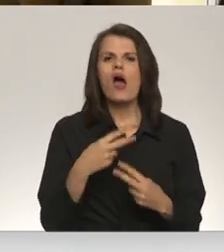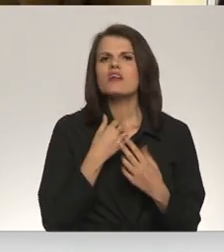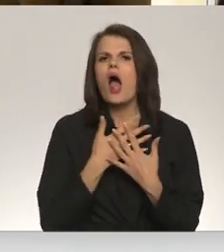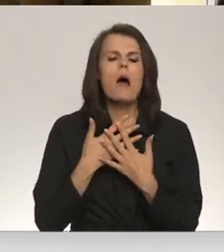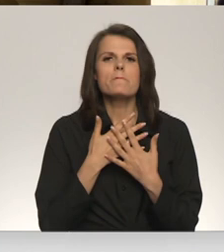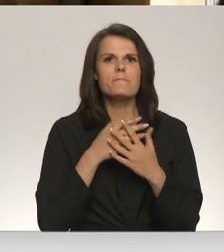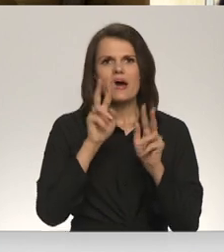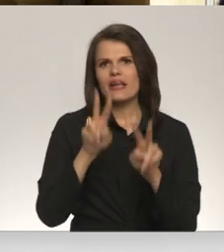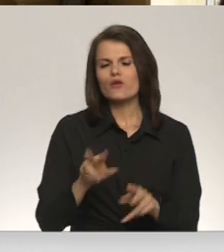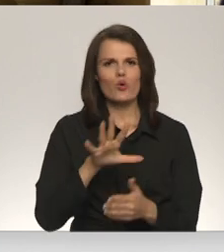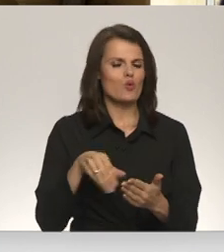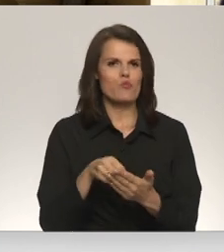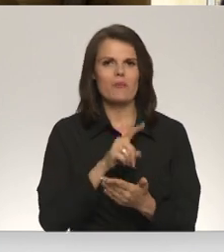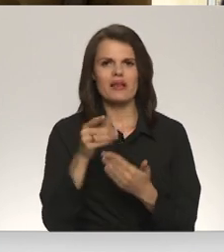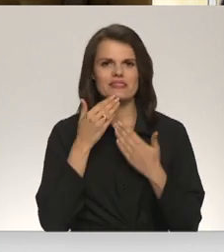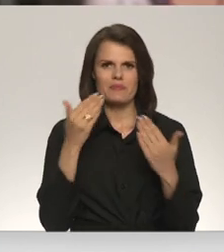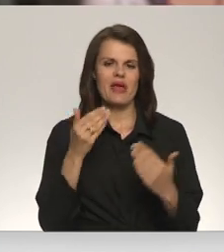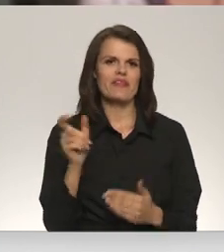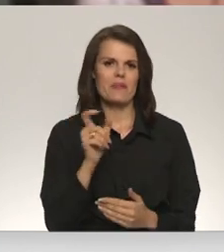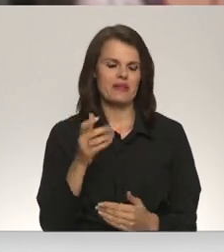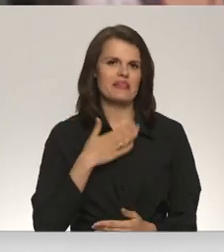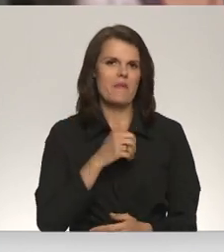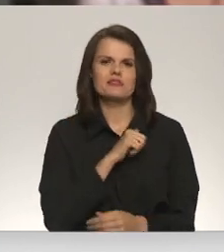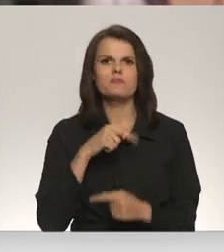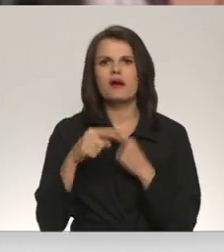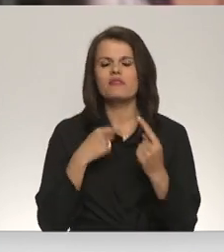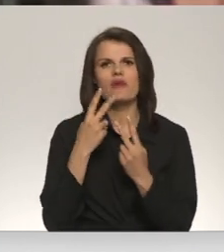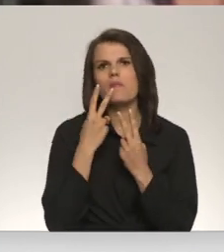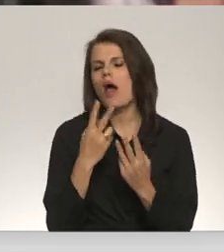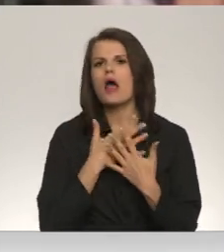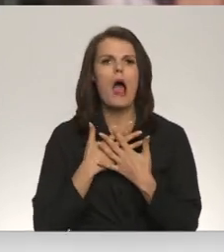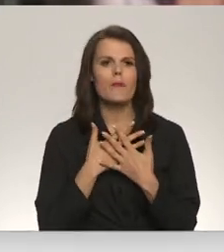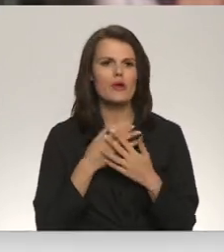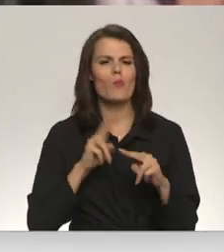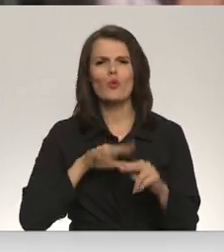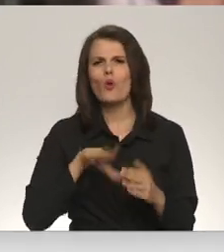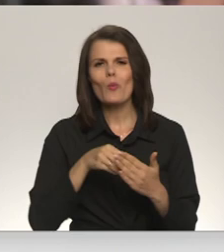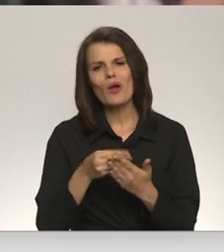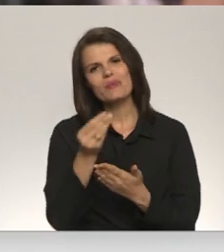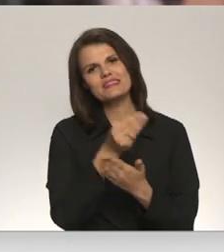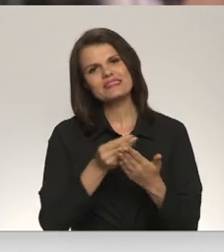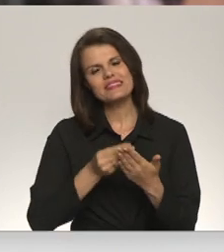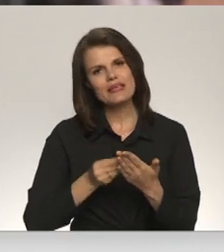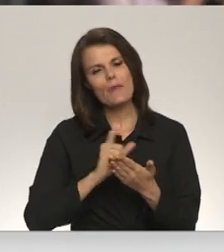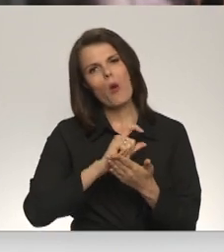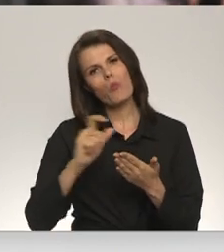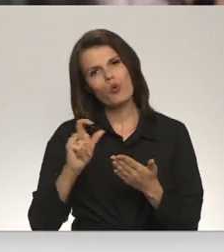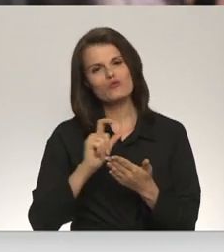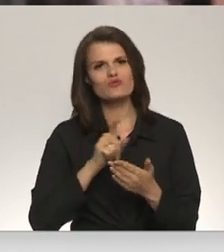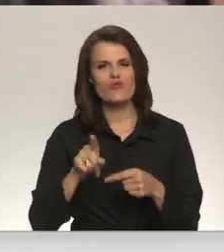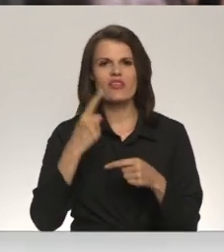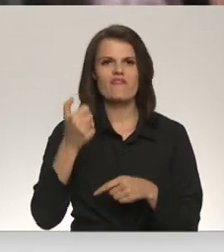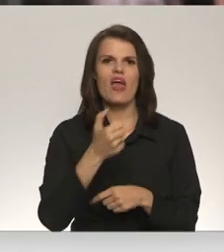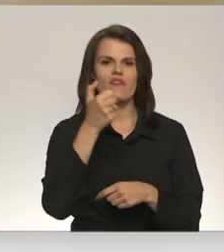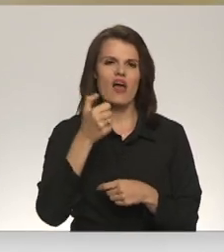joprojām līdz pēdējiem brīdim es pati. Un vēl viena zīmē burtus savā kladītē, un gadā viņa piezīmē kādas 6 kladītes